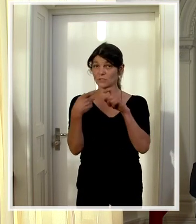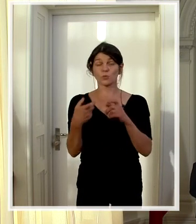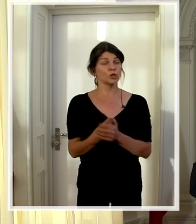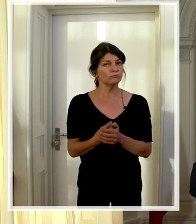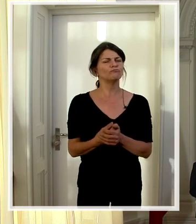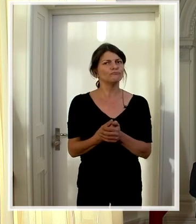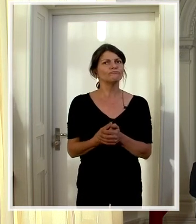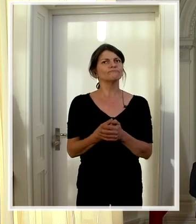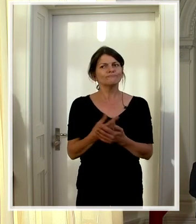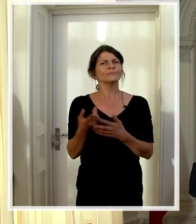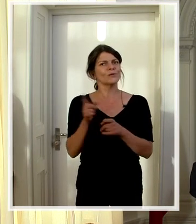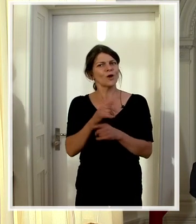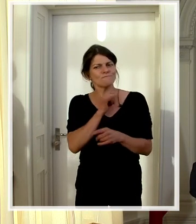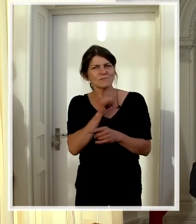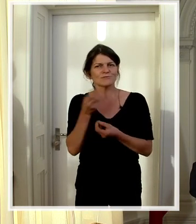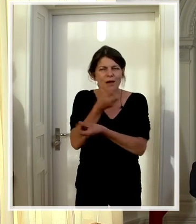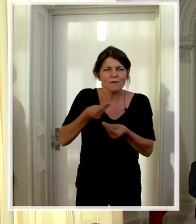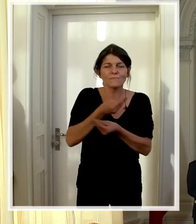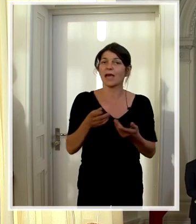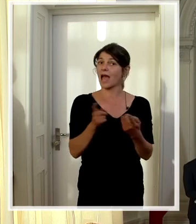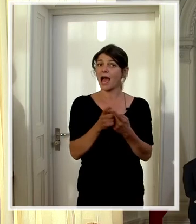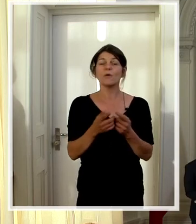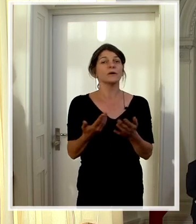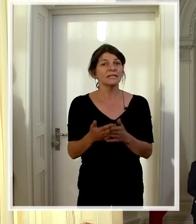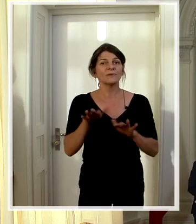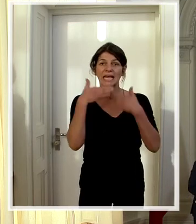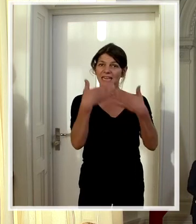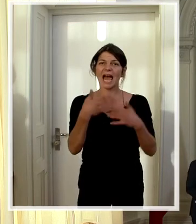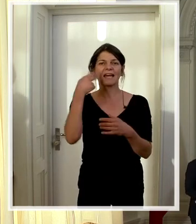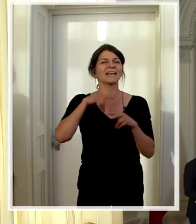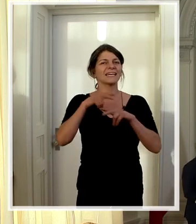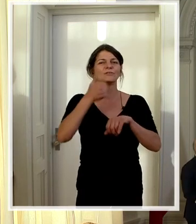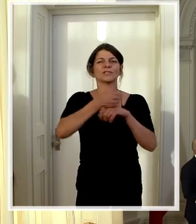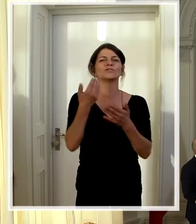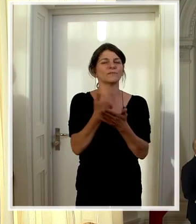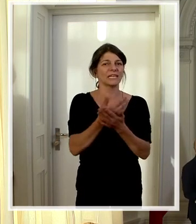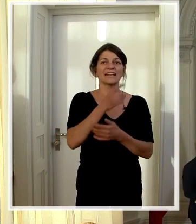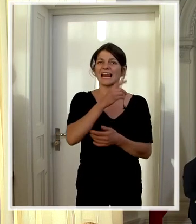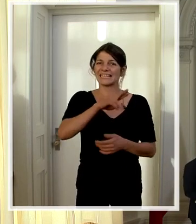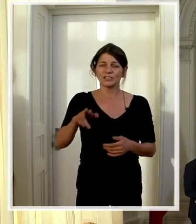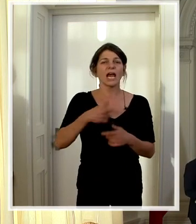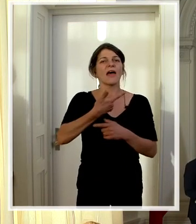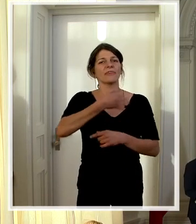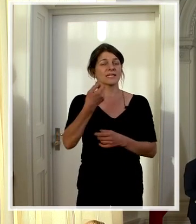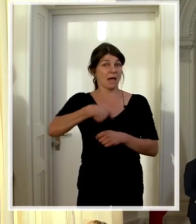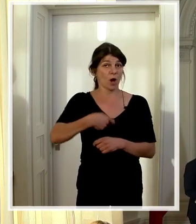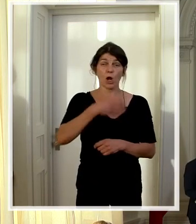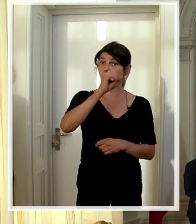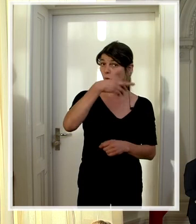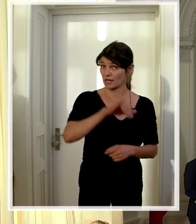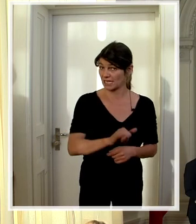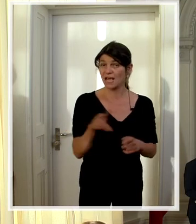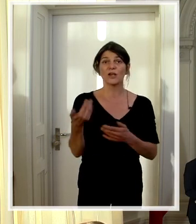die engagierten Voten. Dankeschön am Regierungschef Stellvertreter Daniel Risch, am Landtagsabgeordneten Daniel Öri als